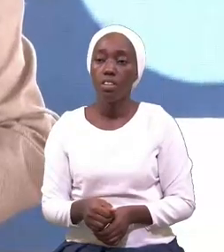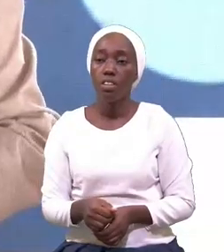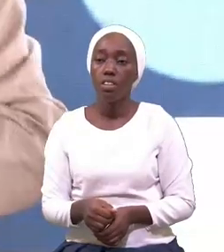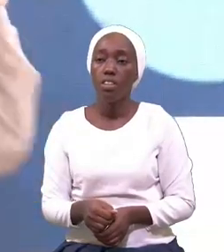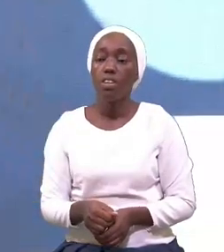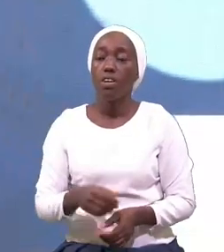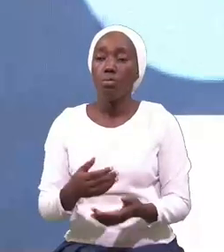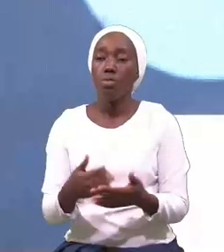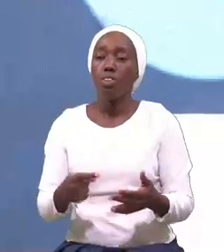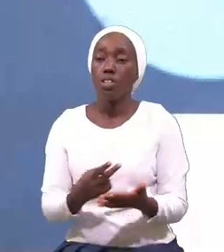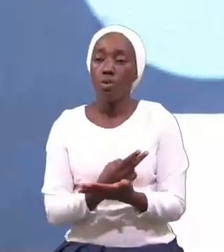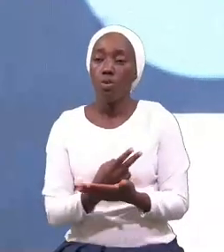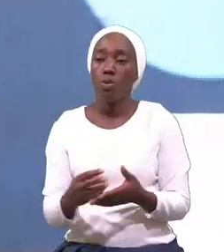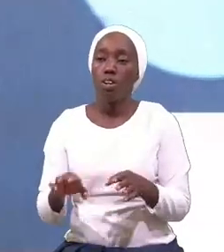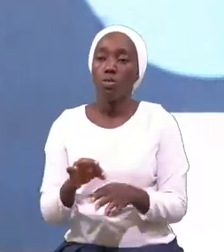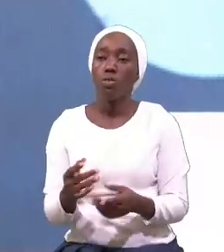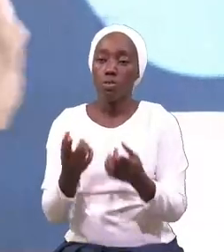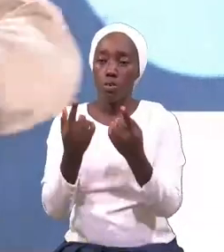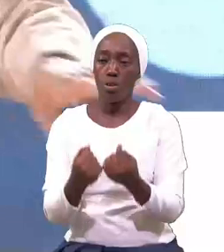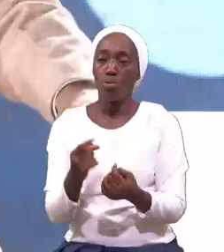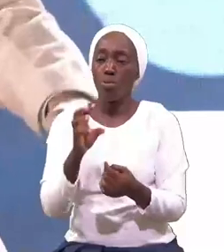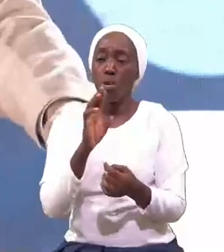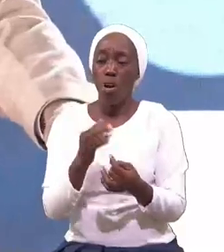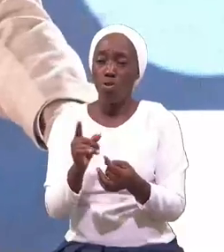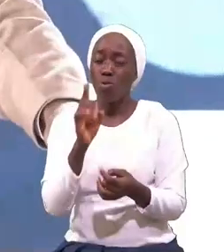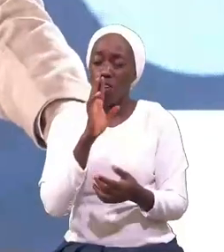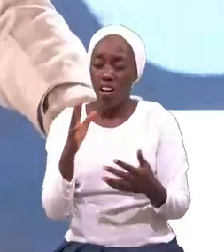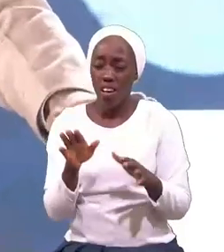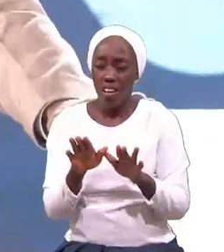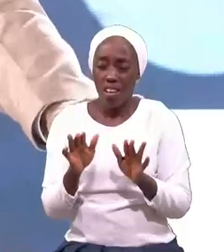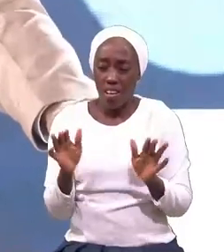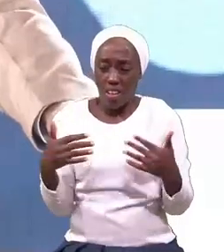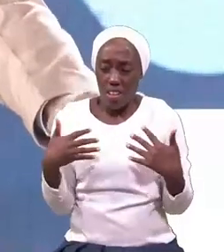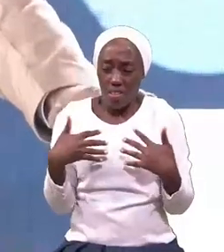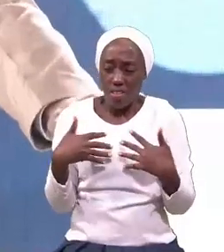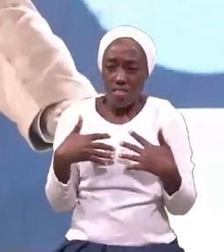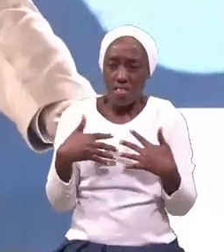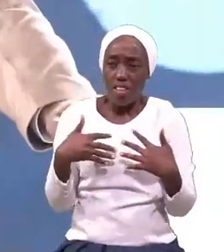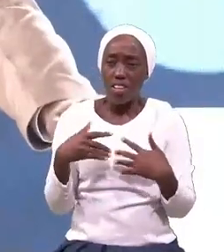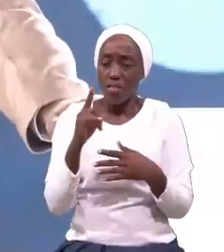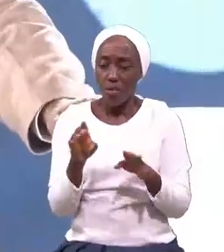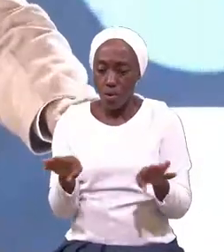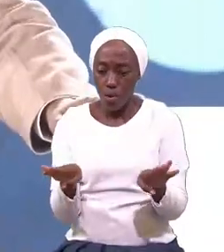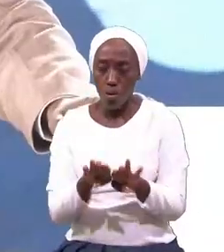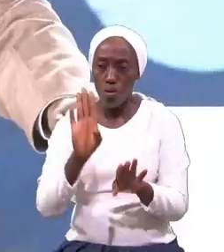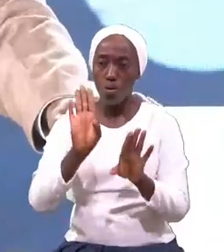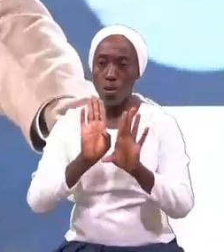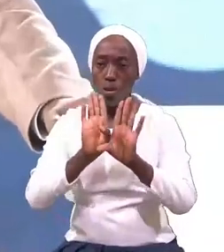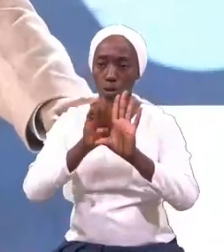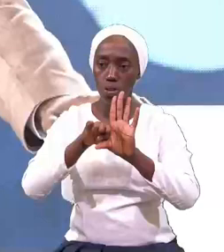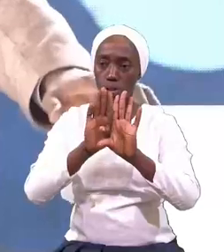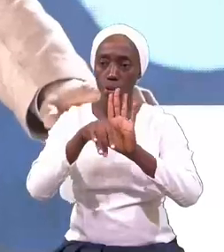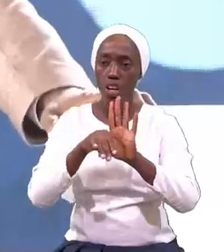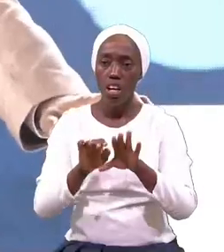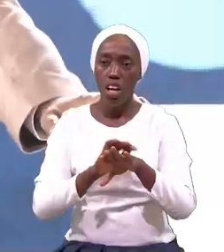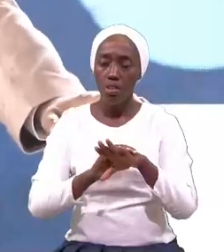c'était avant la venue du Saint-Esprit. Tu as peur. Tu fermes ta porte.